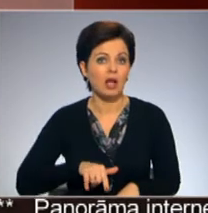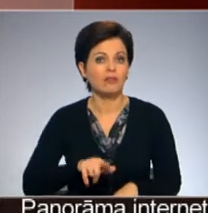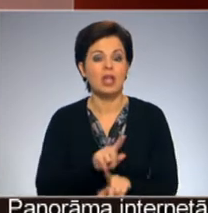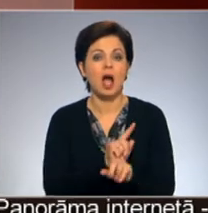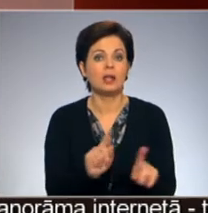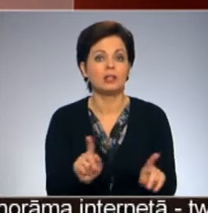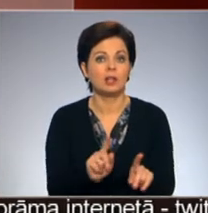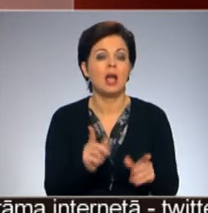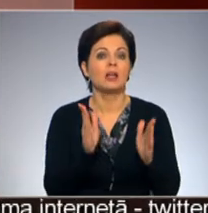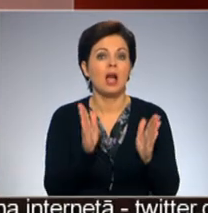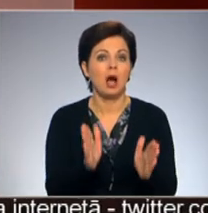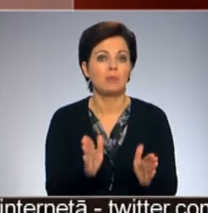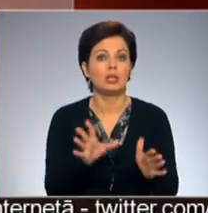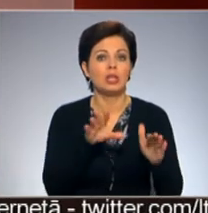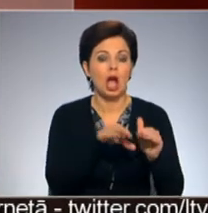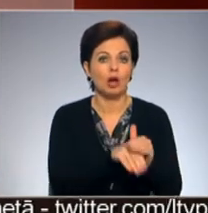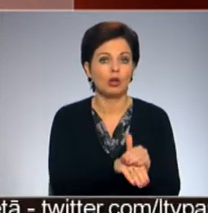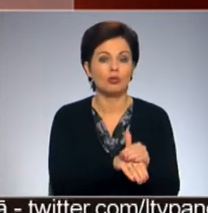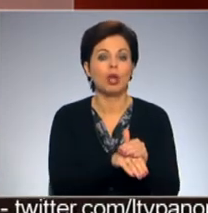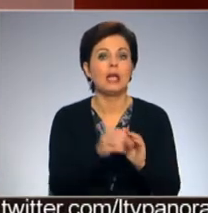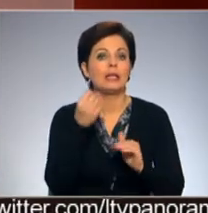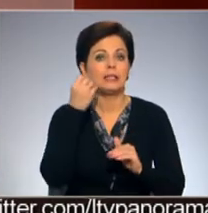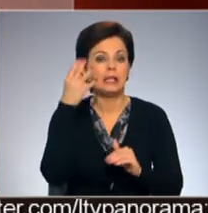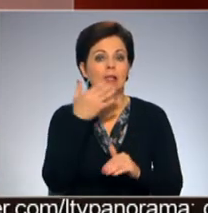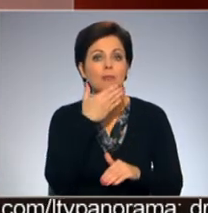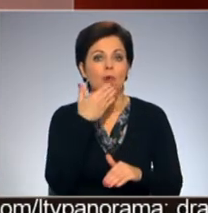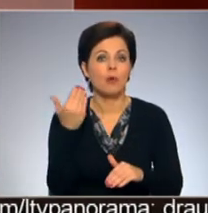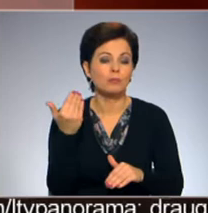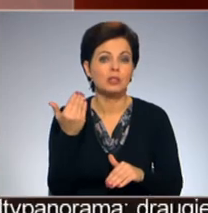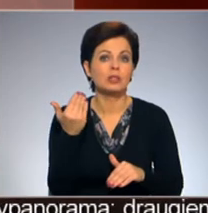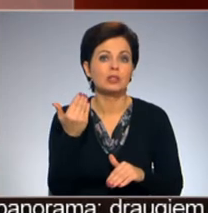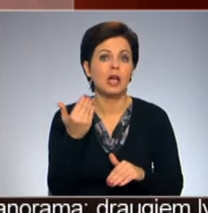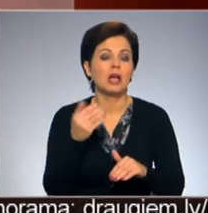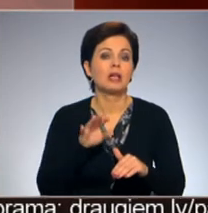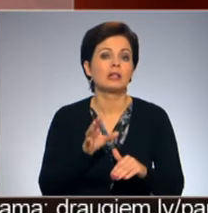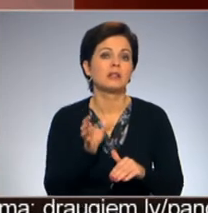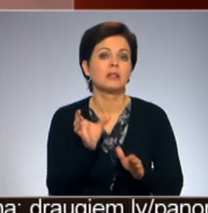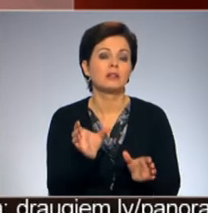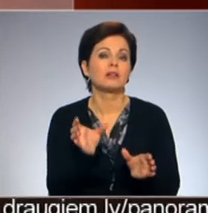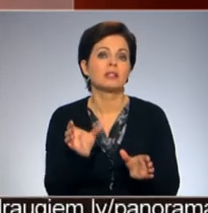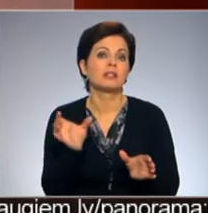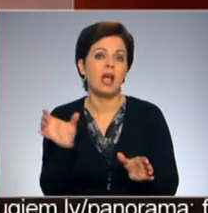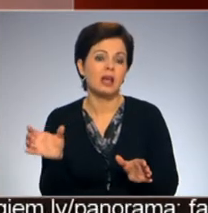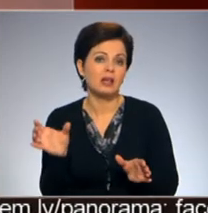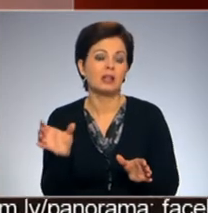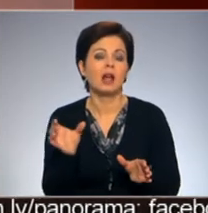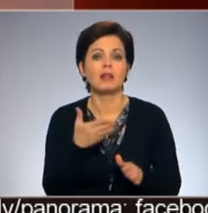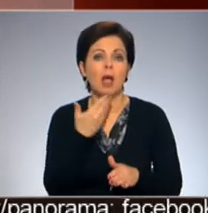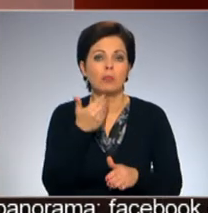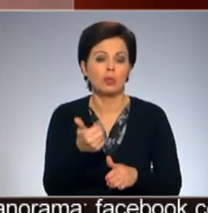ir jābūt iekļaujošai izglītībai, mums nav segregētās skolas, un tas nebūtu arī labi